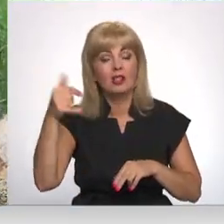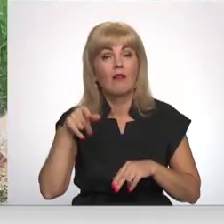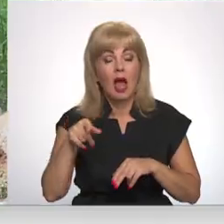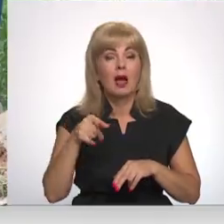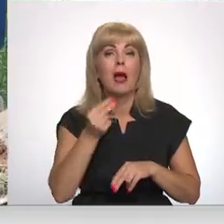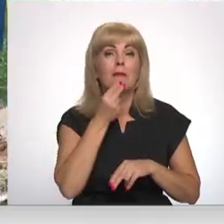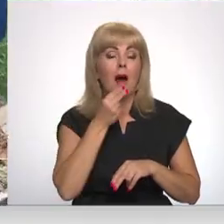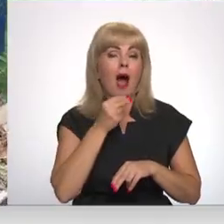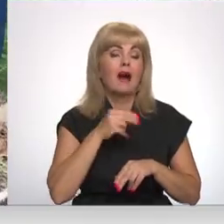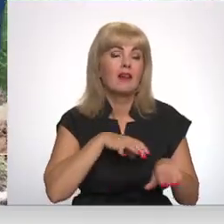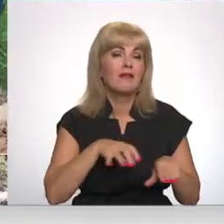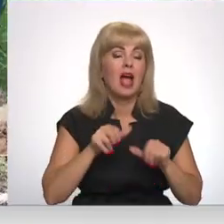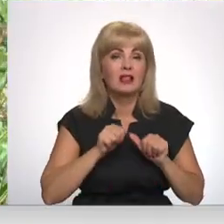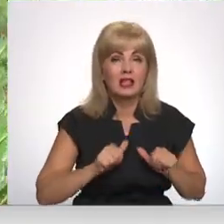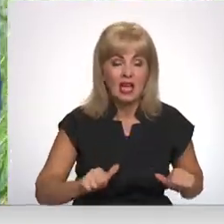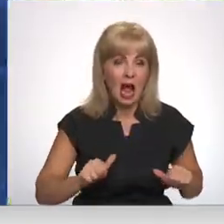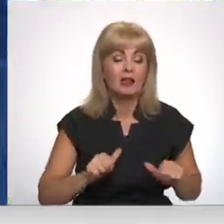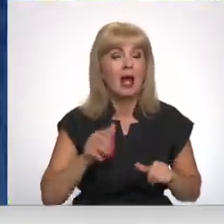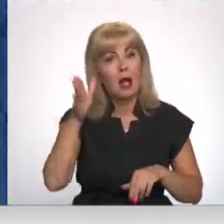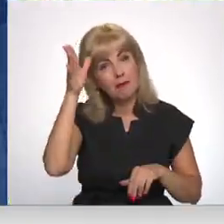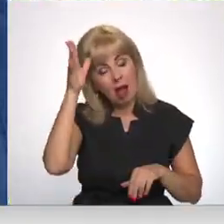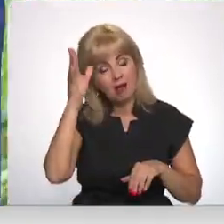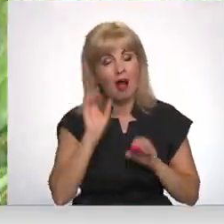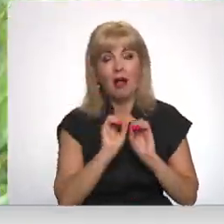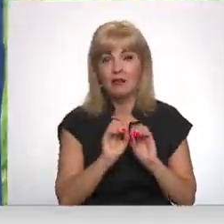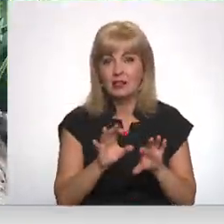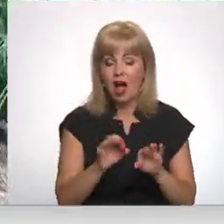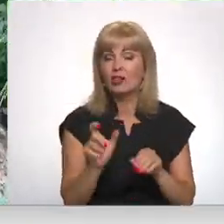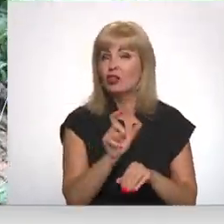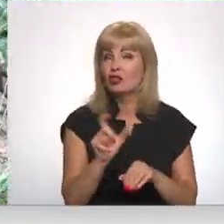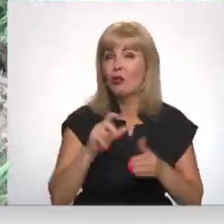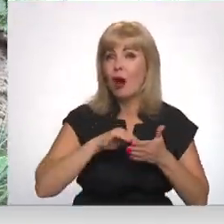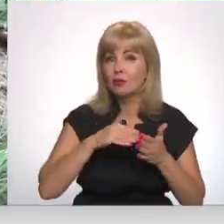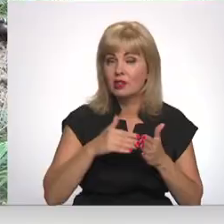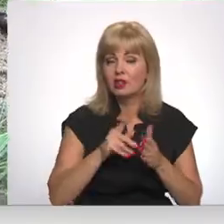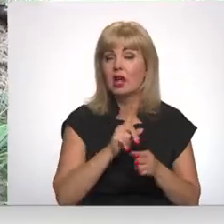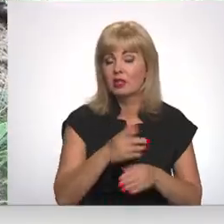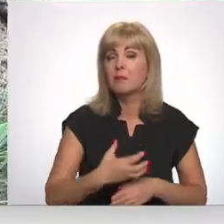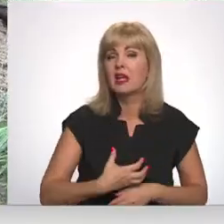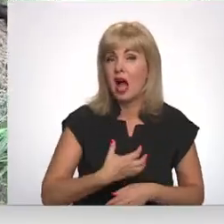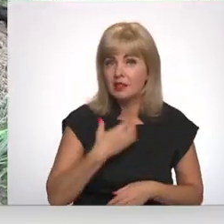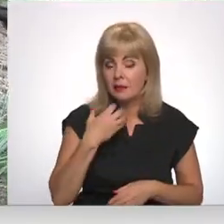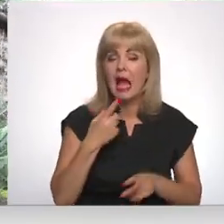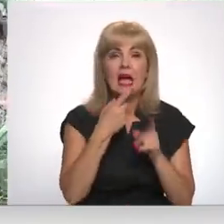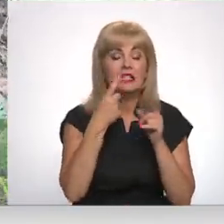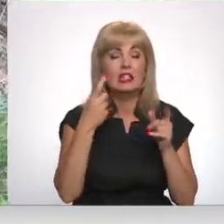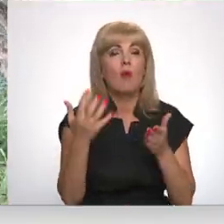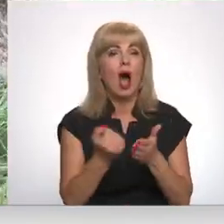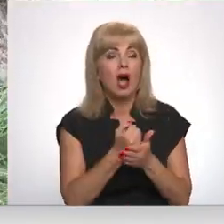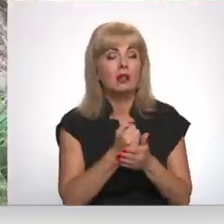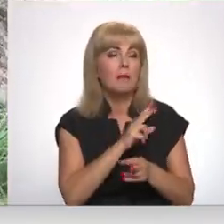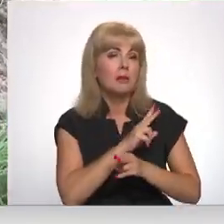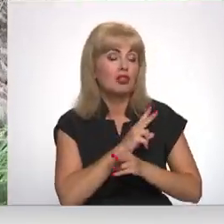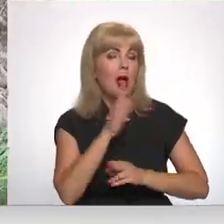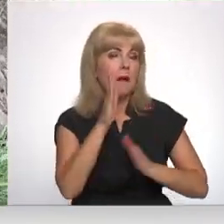Pārtikas un veterinārā dienesta Ziemeļlatgales pārvalde RTV stāsta, ka šobrīd situācija ir dramatiska. Ziņojumi par atrastām mirušām